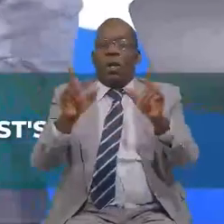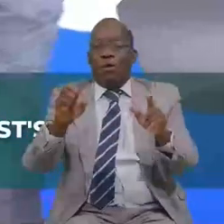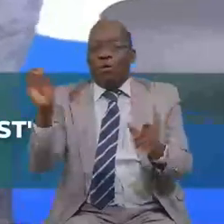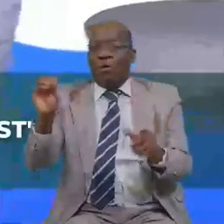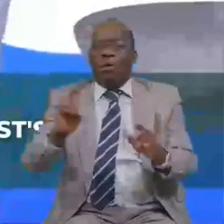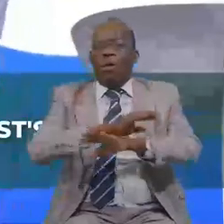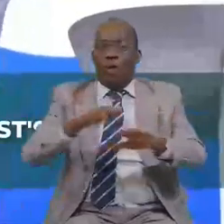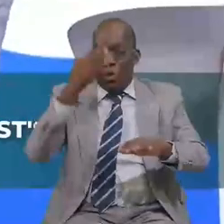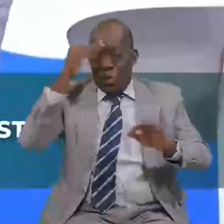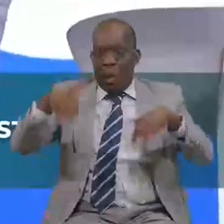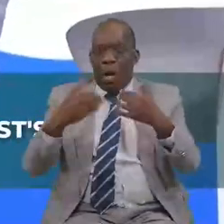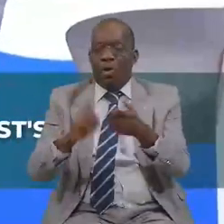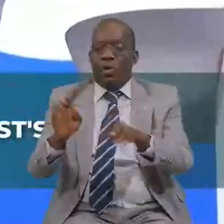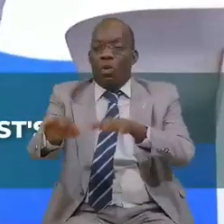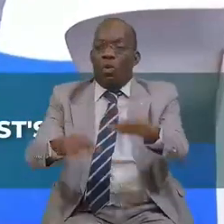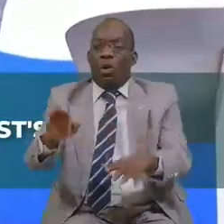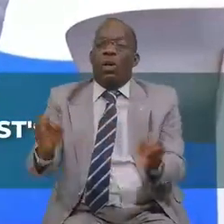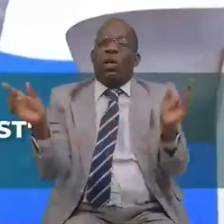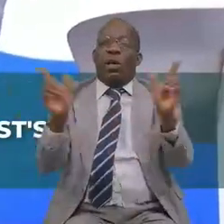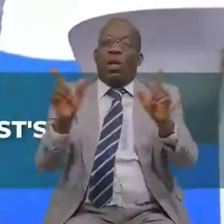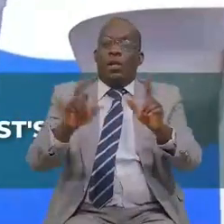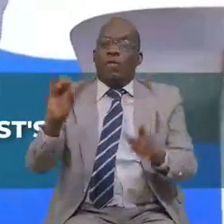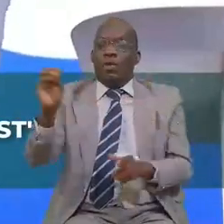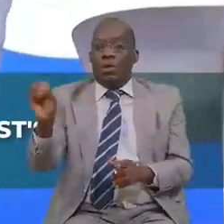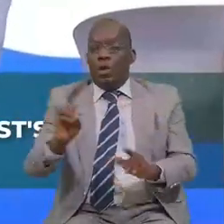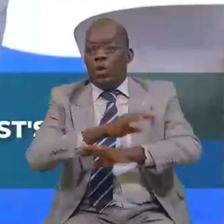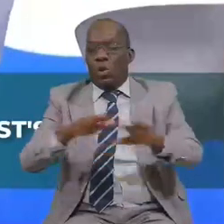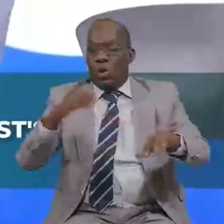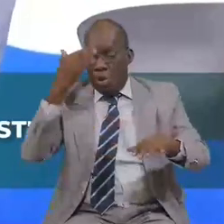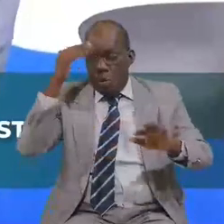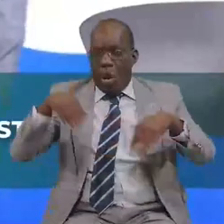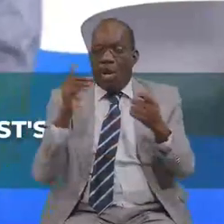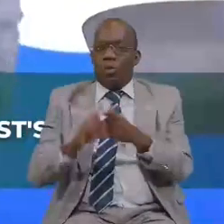sait pas comment convaincre les autres sur